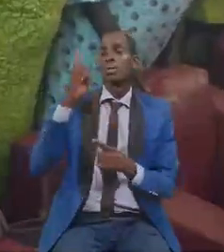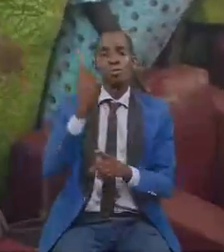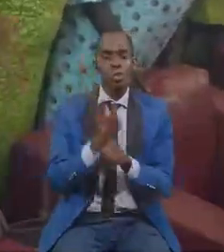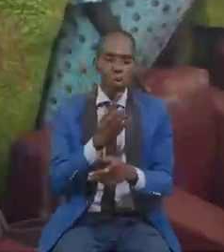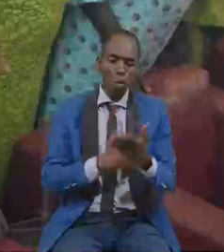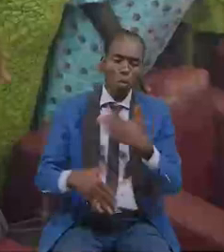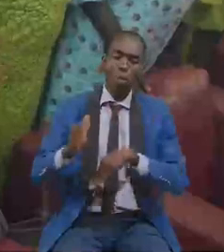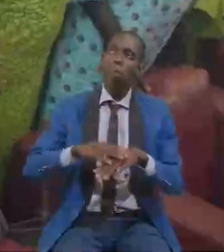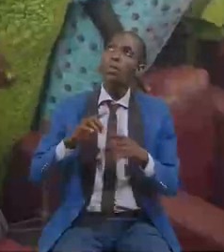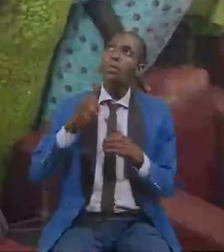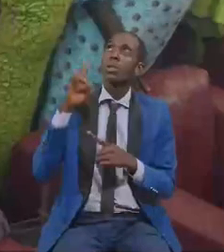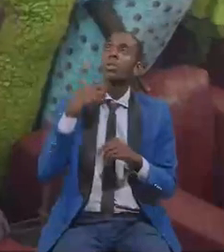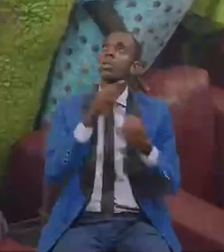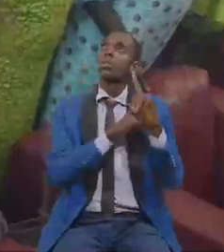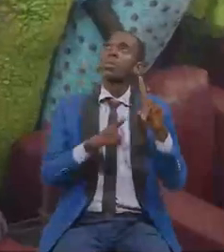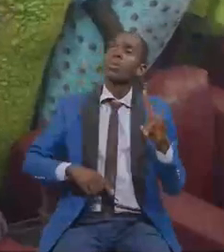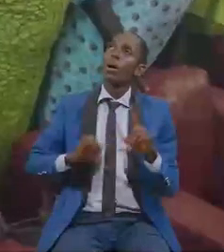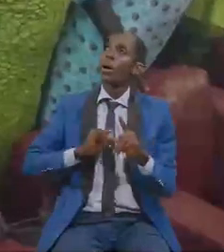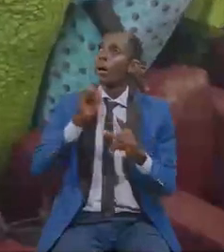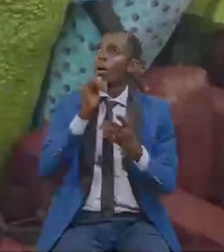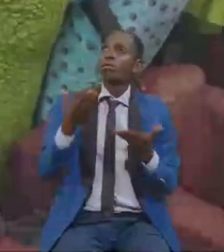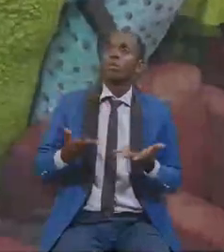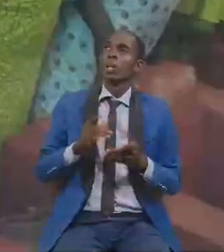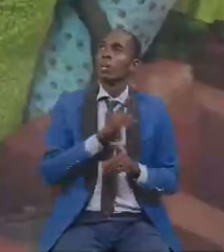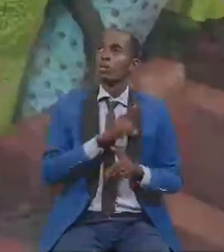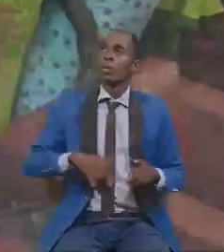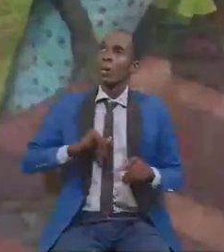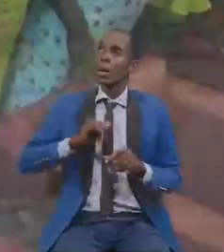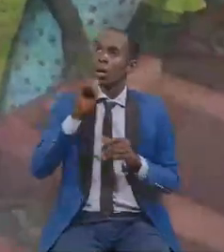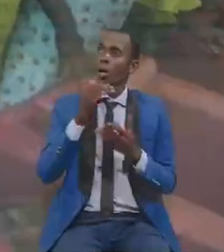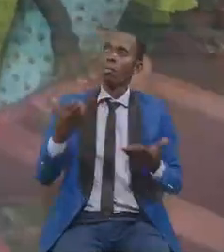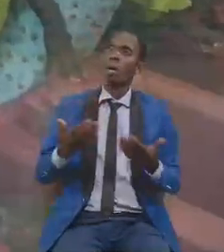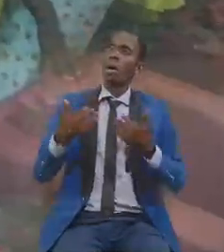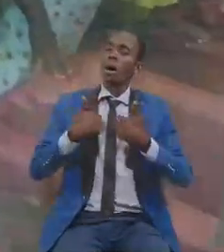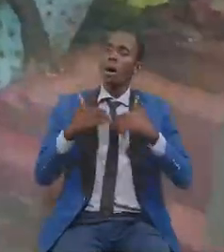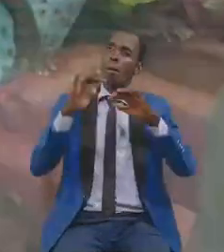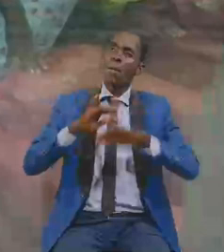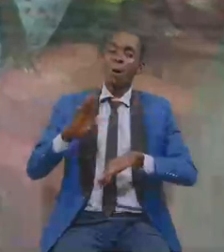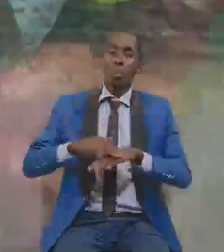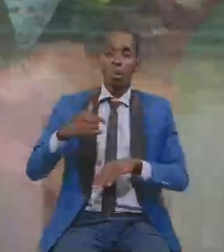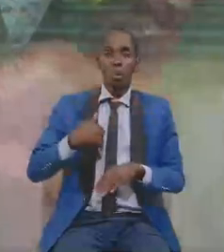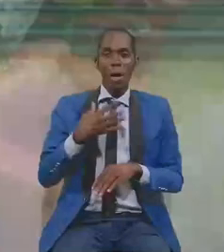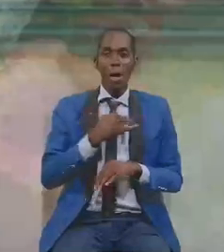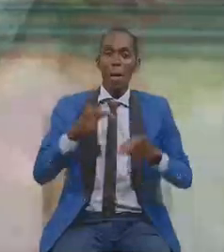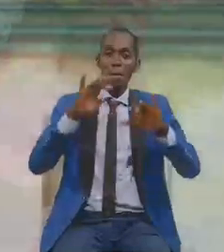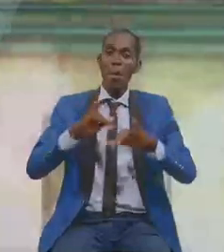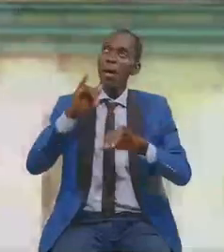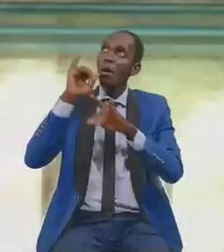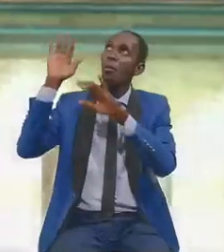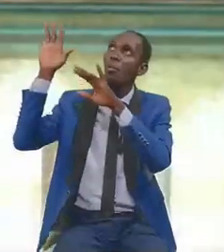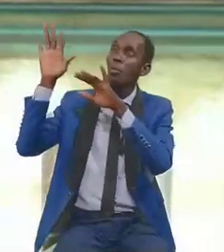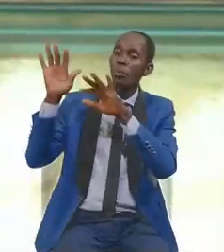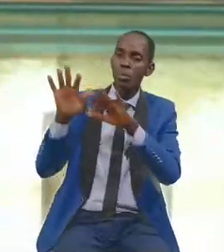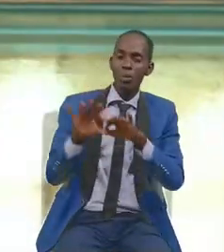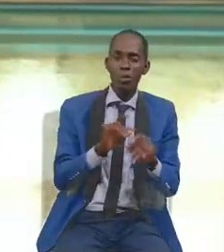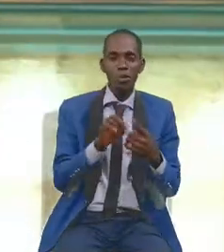Seigneur pour dire, Seigneur, me voici, Seigneur, me voici, aie pitié de moi, aie pitié de moi. Et la miséricorde coule vers toi depuis